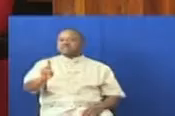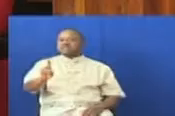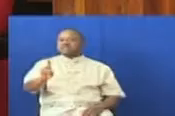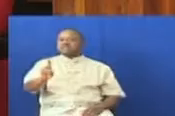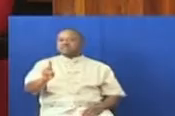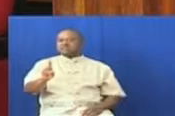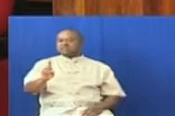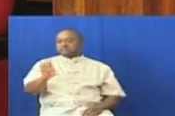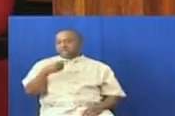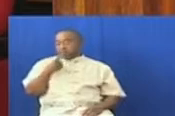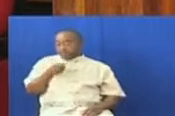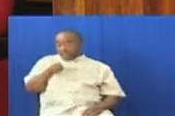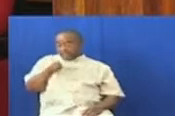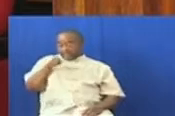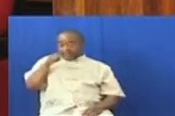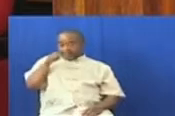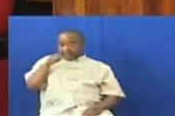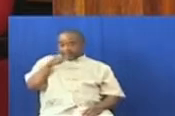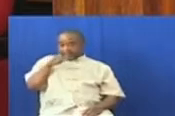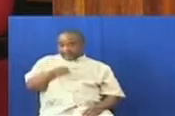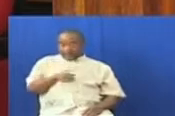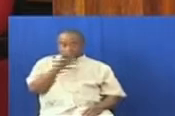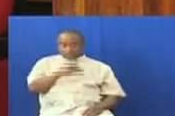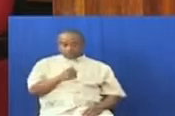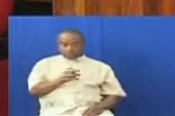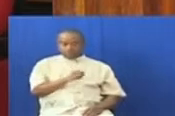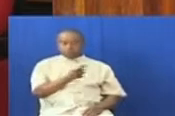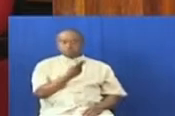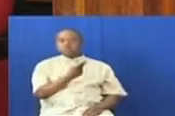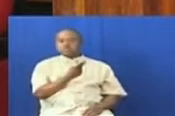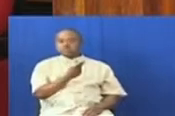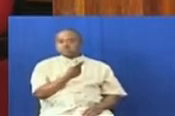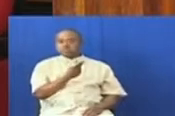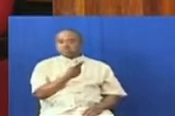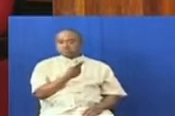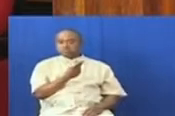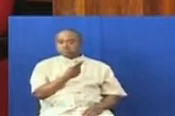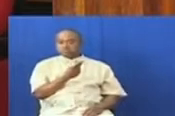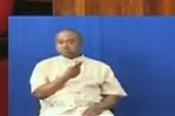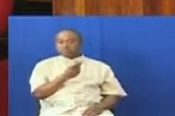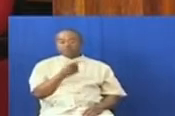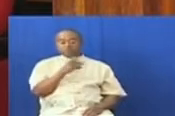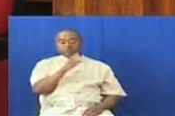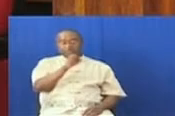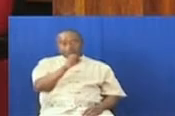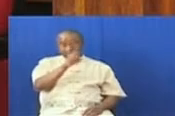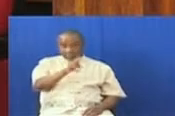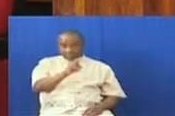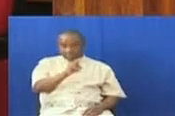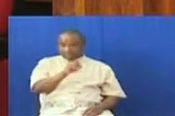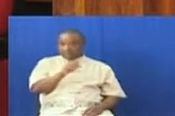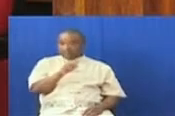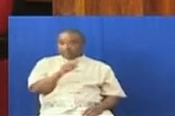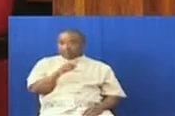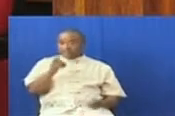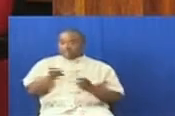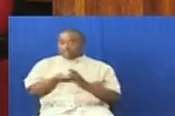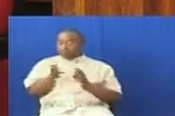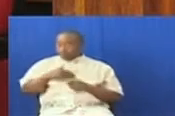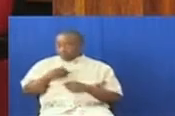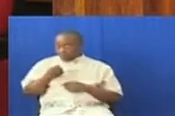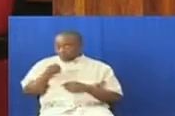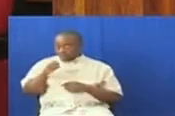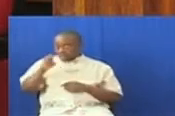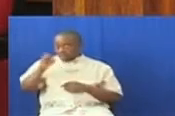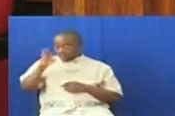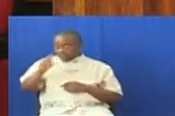leo bei yangu ni shilingi milioni mbili kama una EFD. Ukiwa na EFD basi utabidi ulipe milioni mbili laki tatu na sitini.